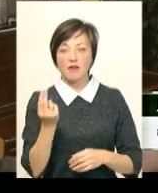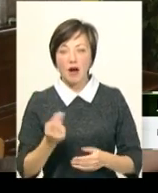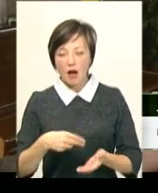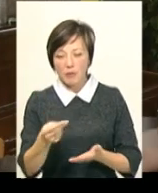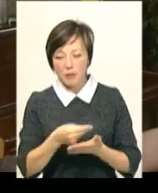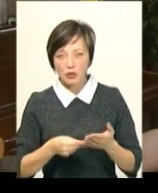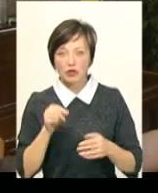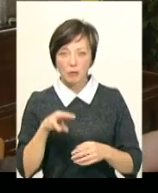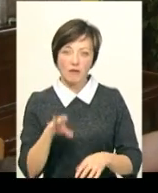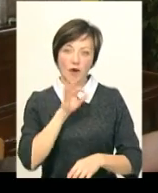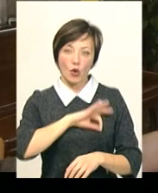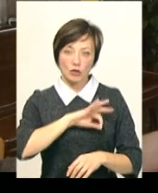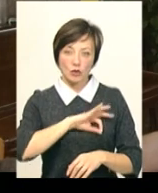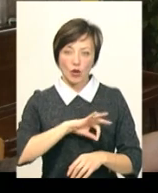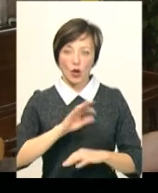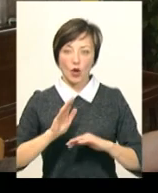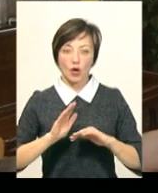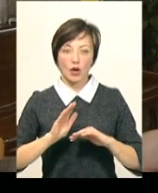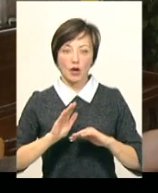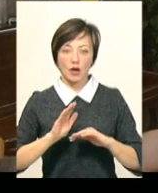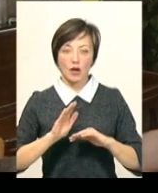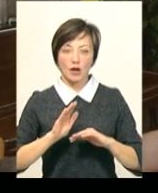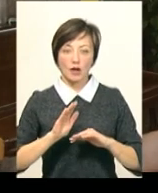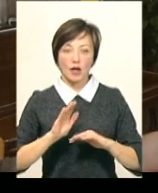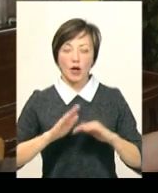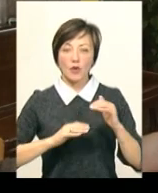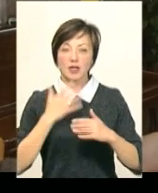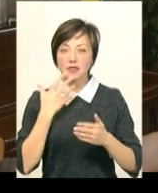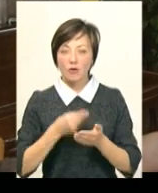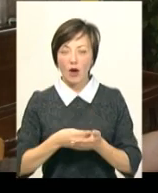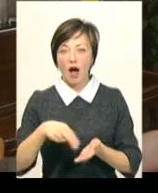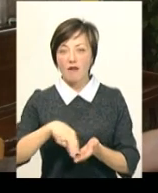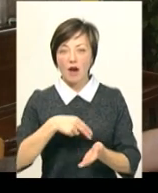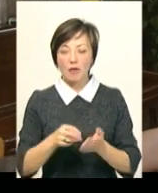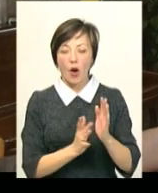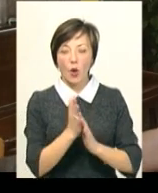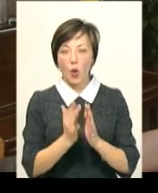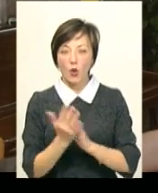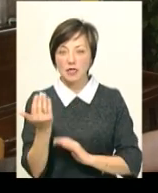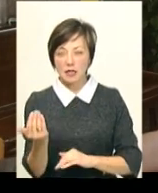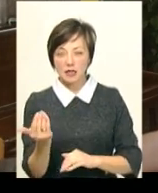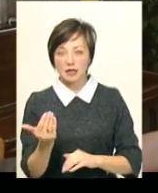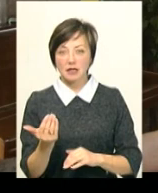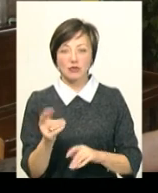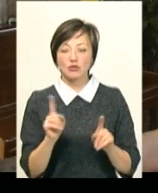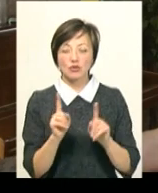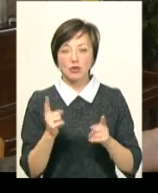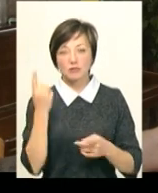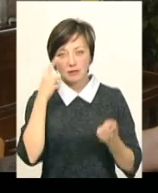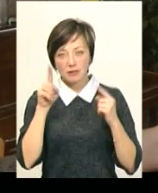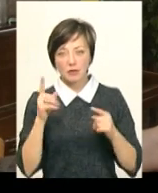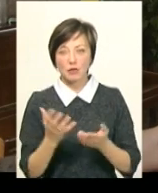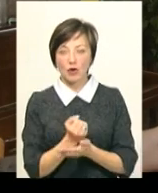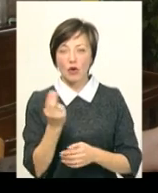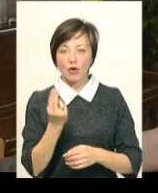чим малювати, використовували руки свої, фарби використовували з рослин, брали з чогось, що